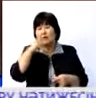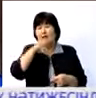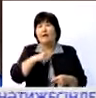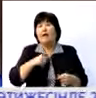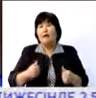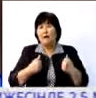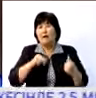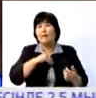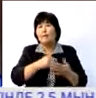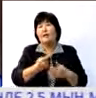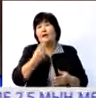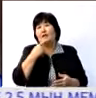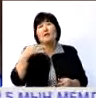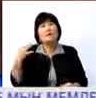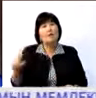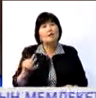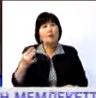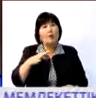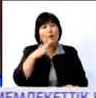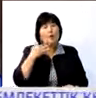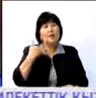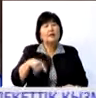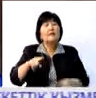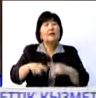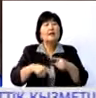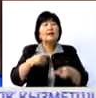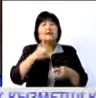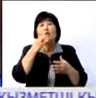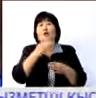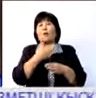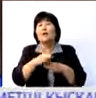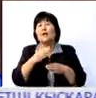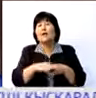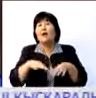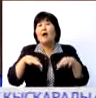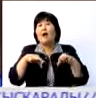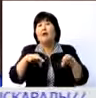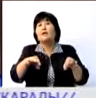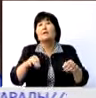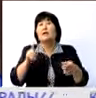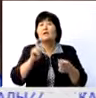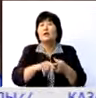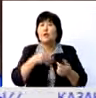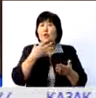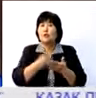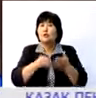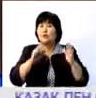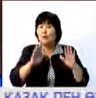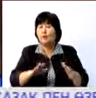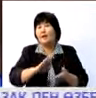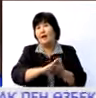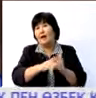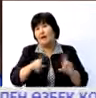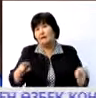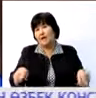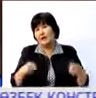етті. Қиындығы мен қызығы мол, елді елге жалғайтын жауапты сала, автотранспорт саласында өзіндік орныңызды